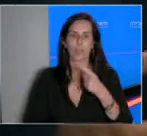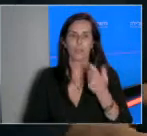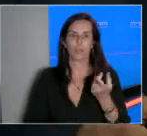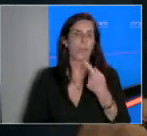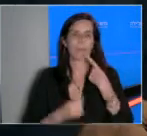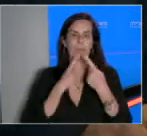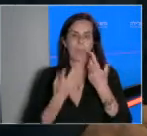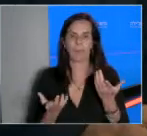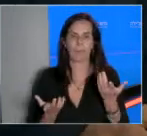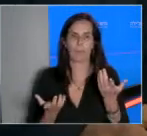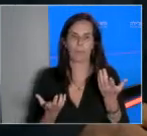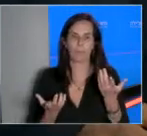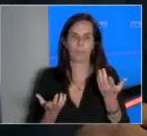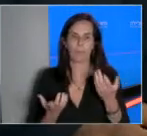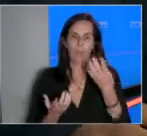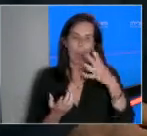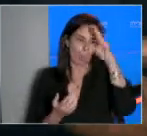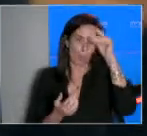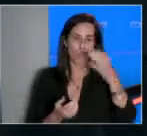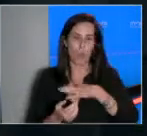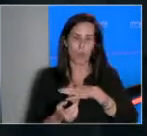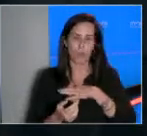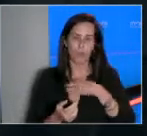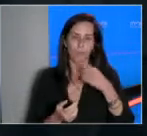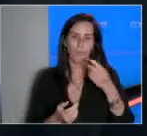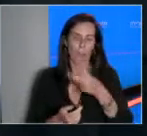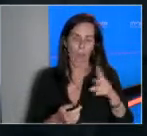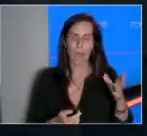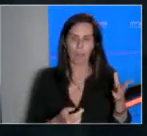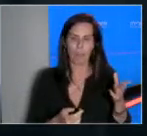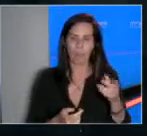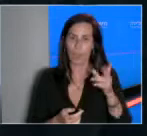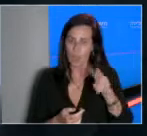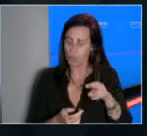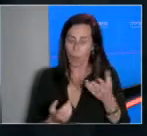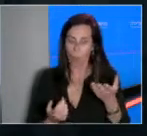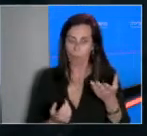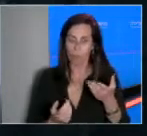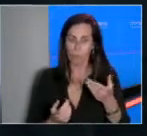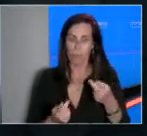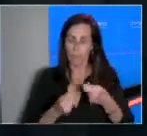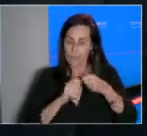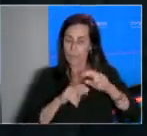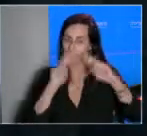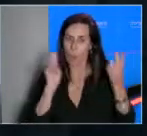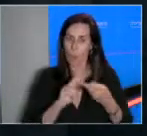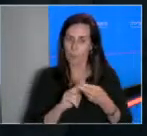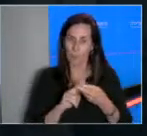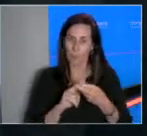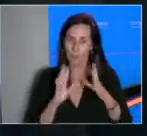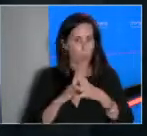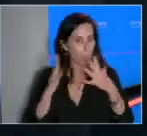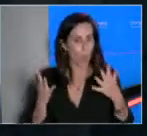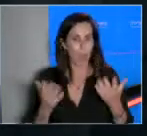עומדת ומדברת על איזה ארבעה בחורים שלנו וחללים וכו' וכו'. יש פה הרי מזימה בינלאומית